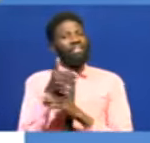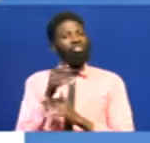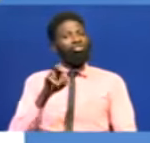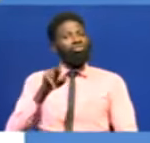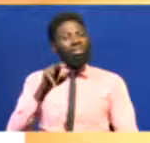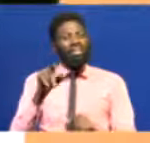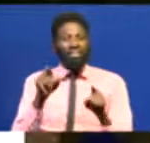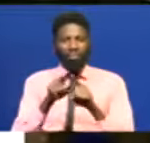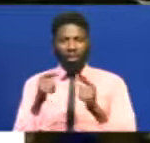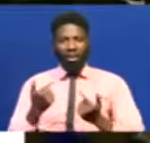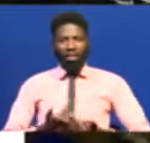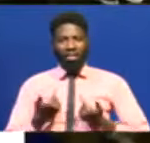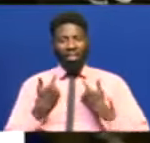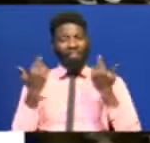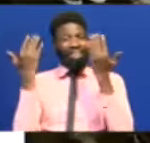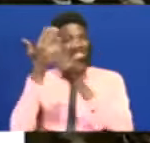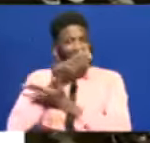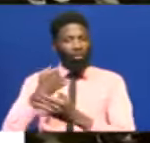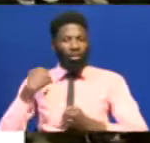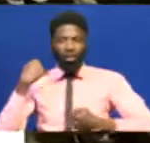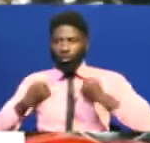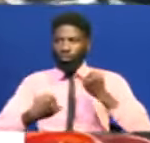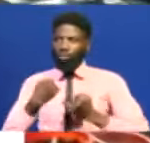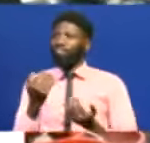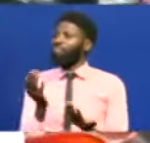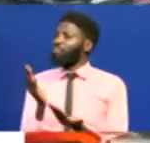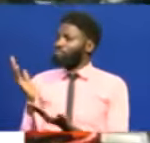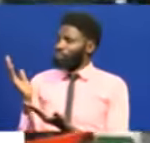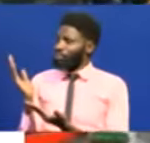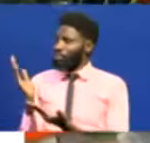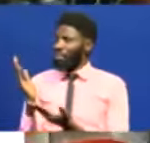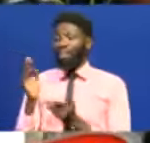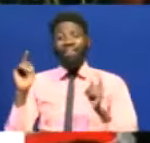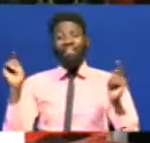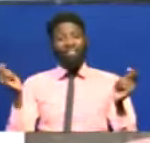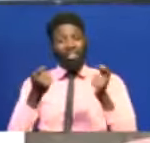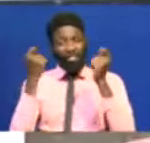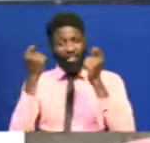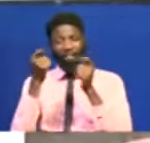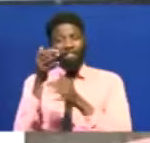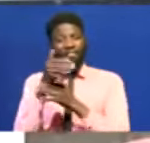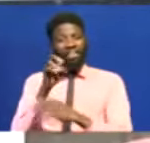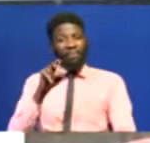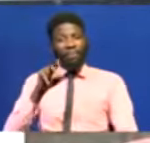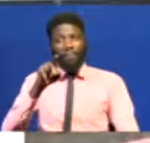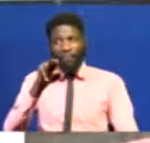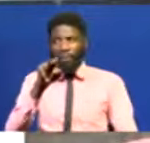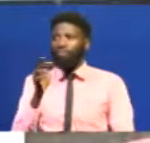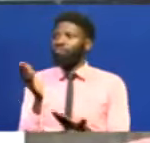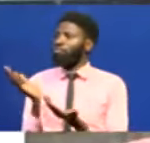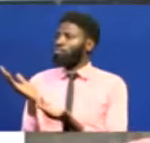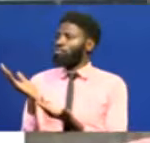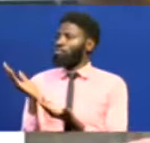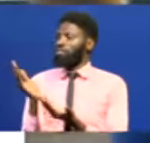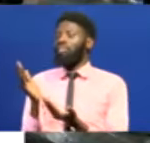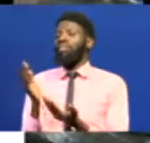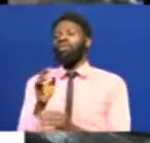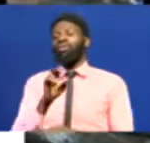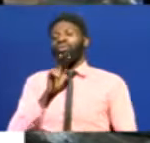huko. Tamasha la kamba sasa limeingia mwaka wake wa 23